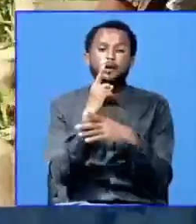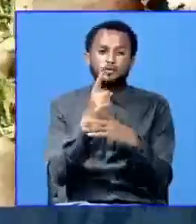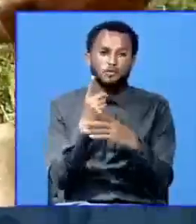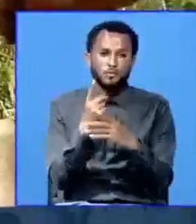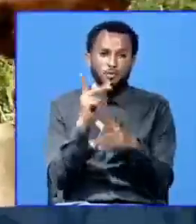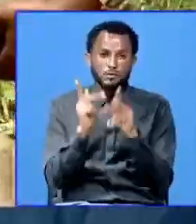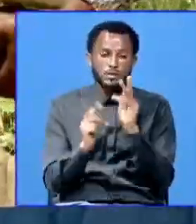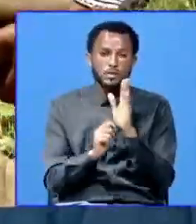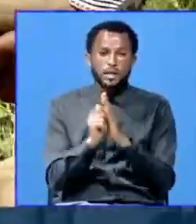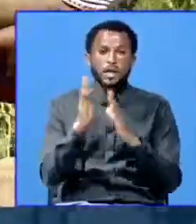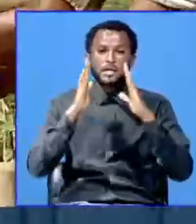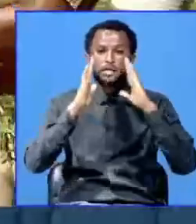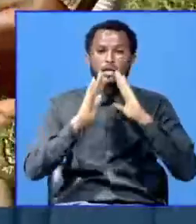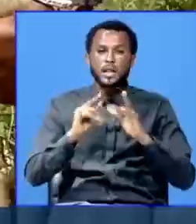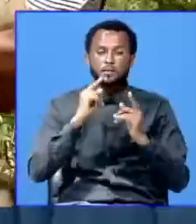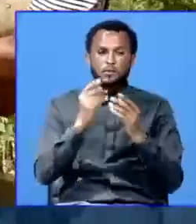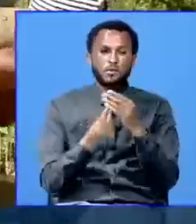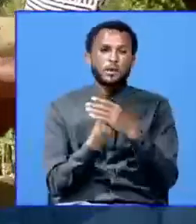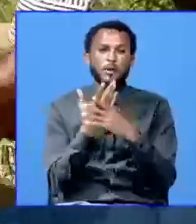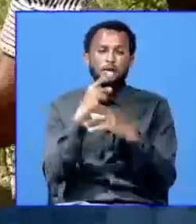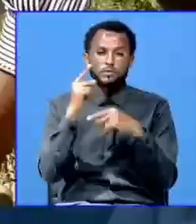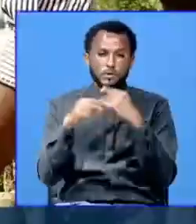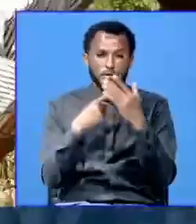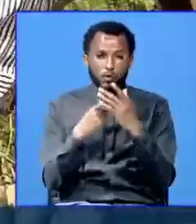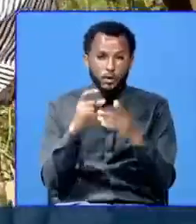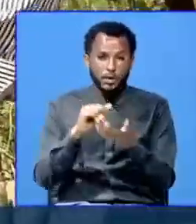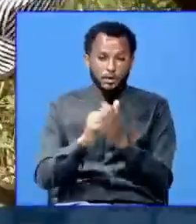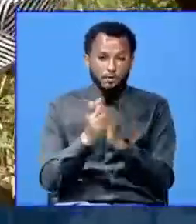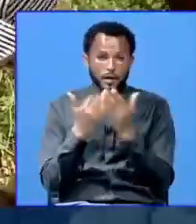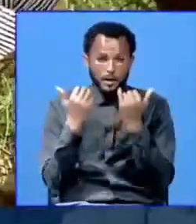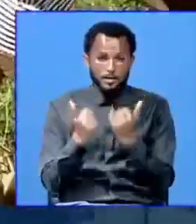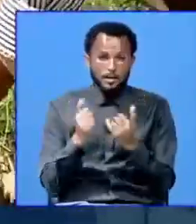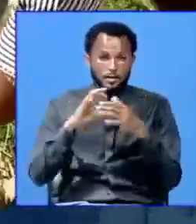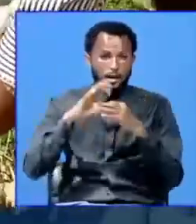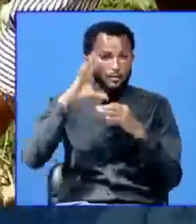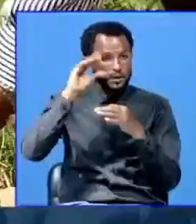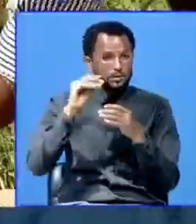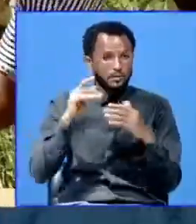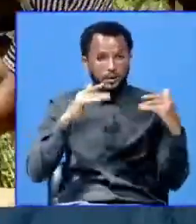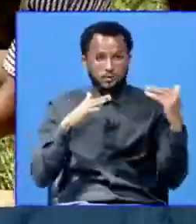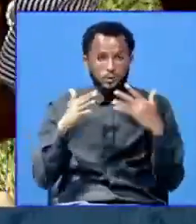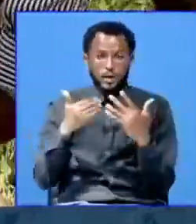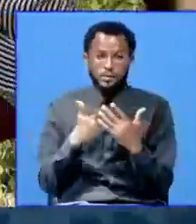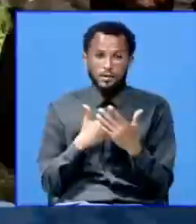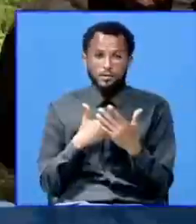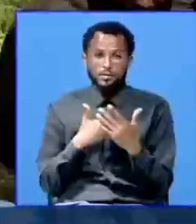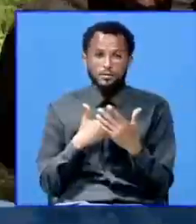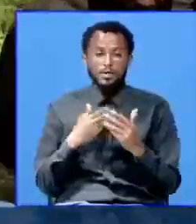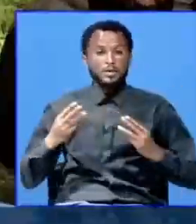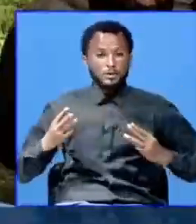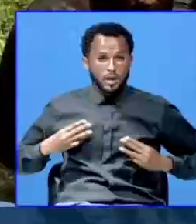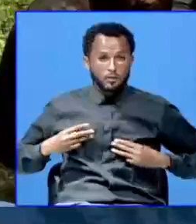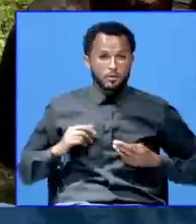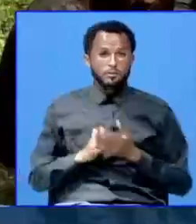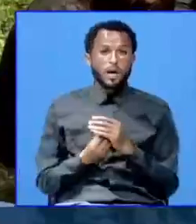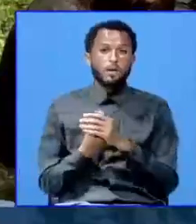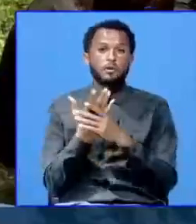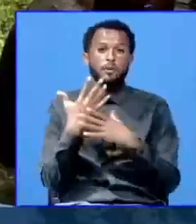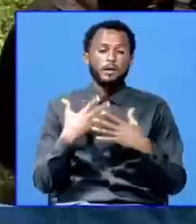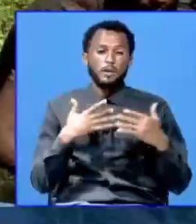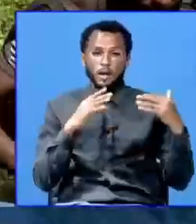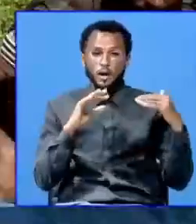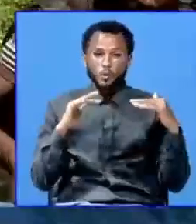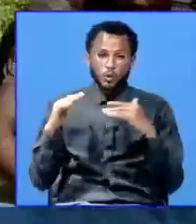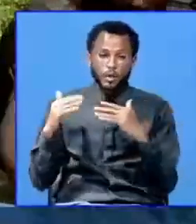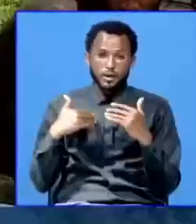ባህዝቢ ትግራይ ሰላም እዩ ልምዓት እዩ ስለዝኾነ እውን ህዚ እቲ ሕብረተሰብ እውን ኣብቲ ኩናት ኣሎ ሰራዊት እውን ኣብቲ ልምዓት ኣሎ ኣብቲ ኩናት ኣሎ